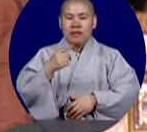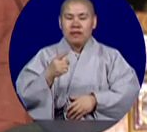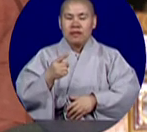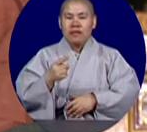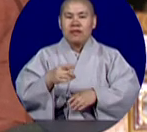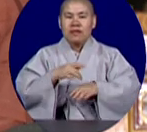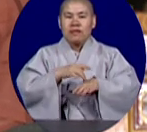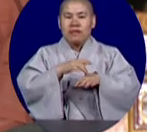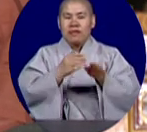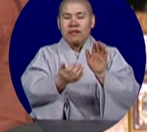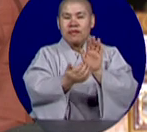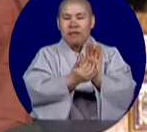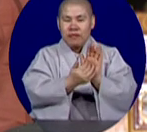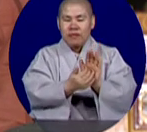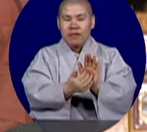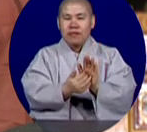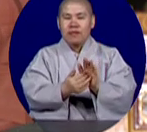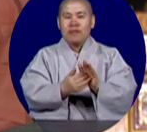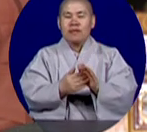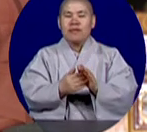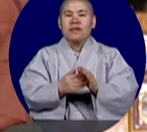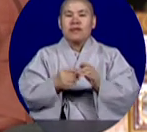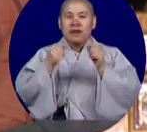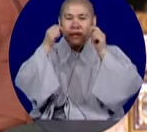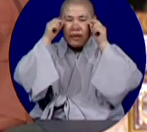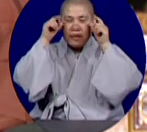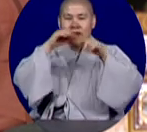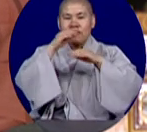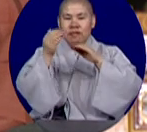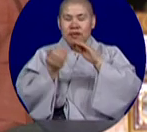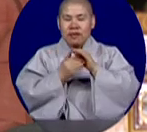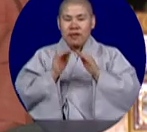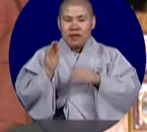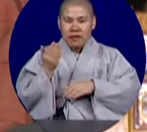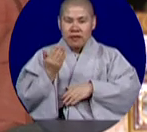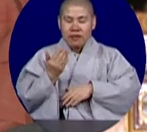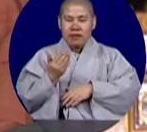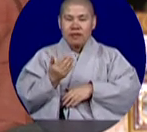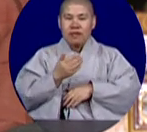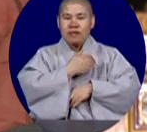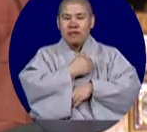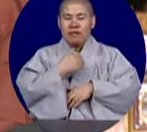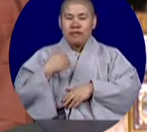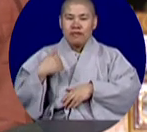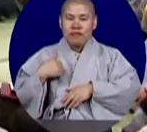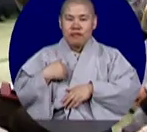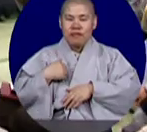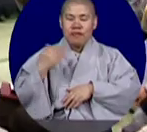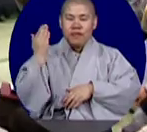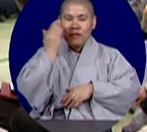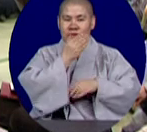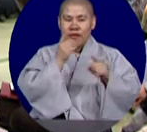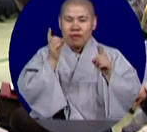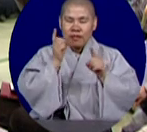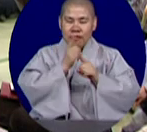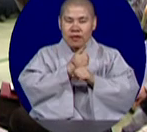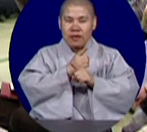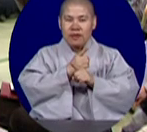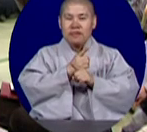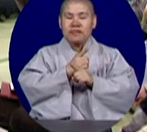성도했다. 그래서 욕망을 충족이냐, 욕망을 정화냐. 욕망을 정화시킬